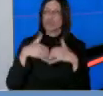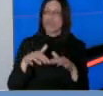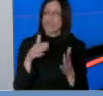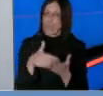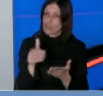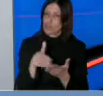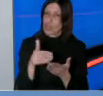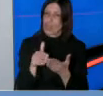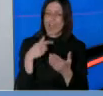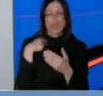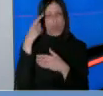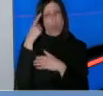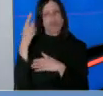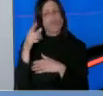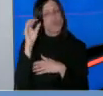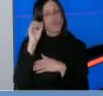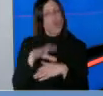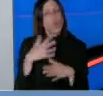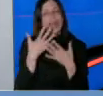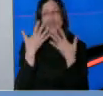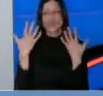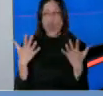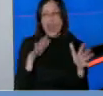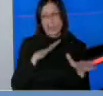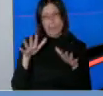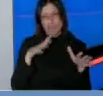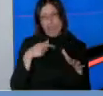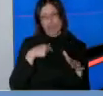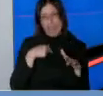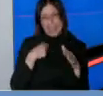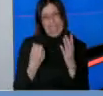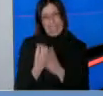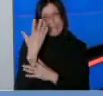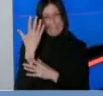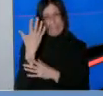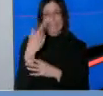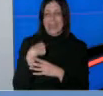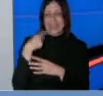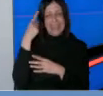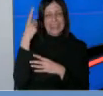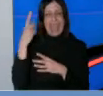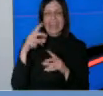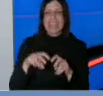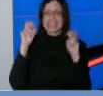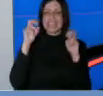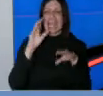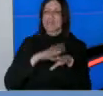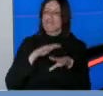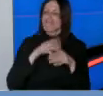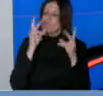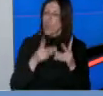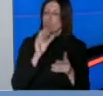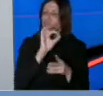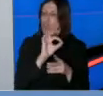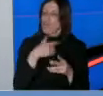בהמשך. אני חושב שהוא תרומה גדולה מאוד בממשלה שאני אקים, אני אדע לנצל את כישוריו של יוסי כהן,